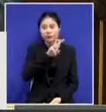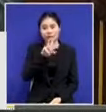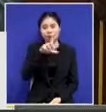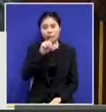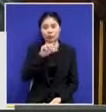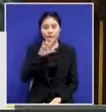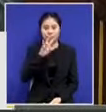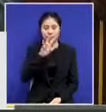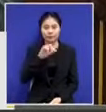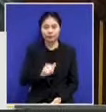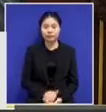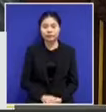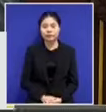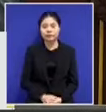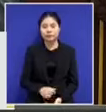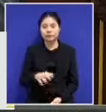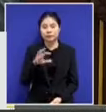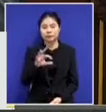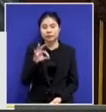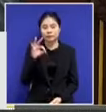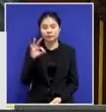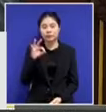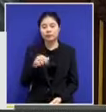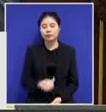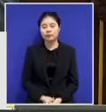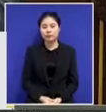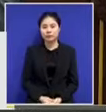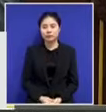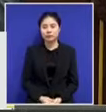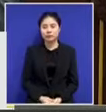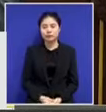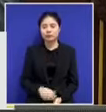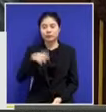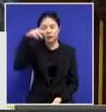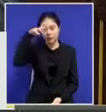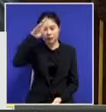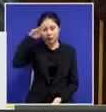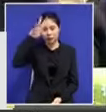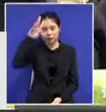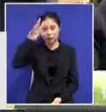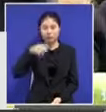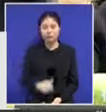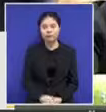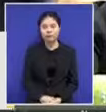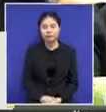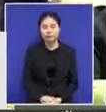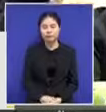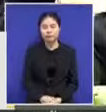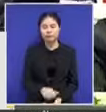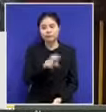227นายธนกรชัยกุล นายธนาธรจึงรุ่งเรืองกิจครับ